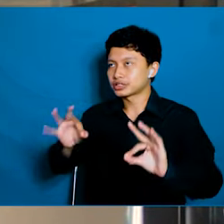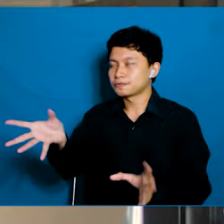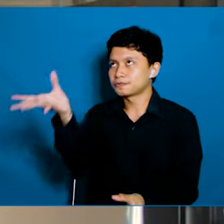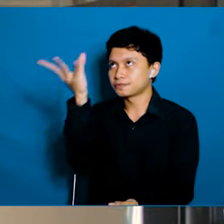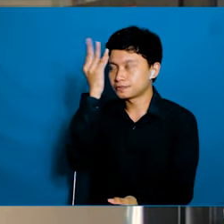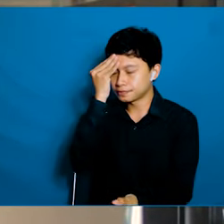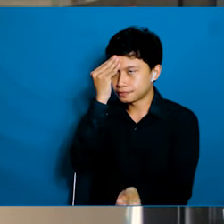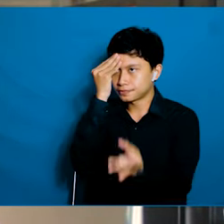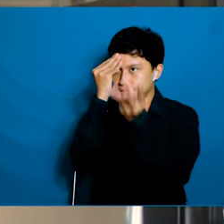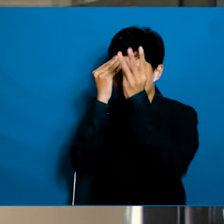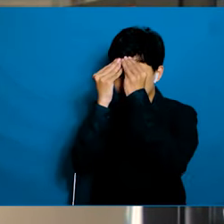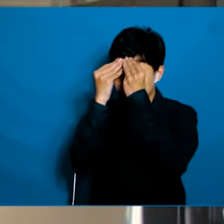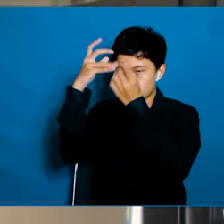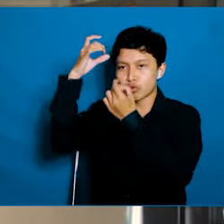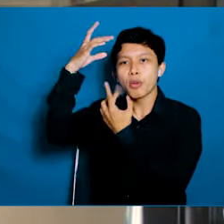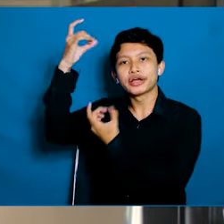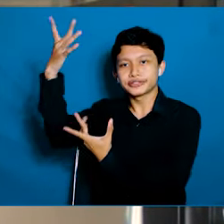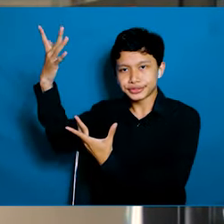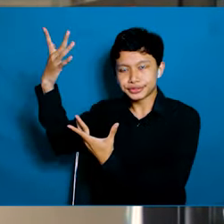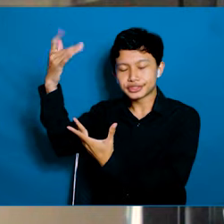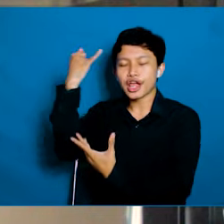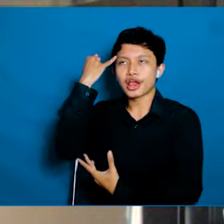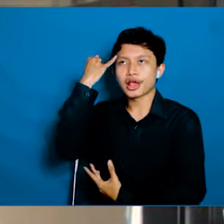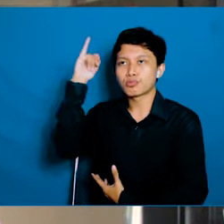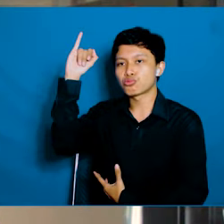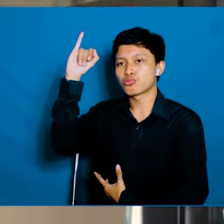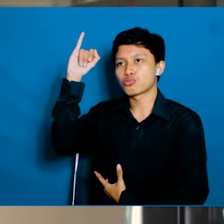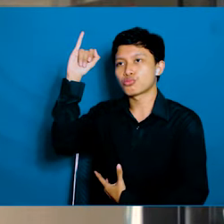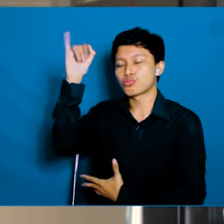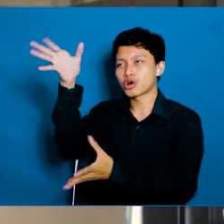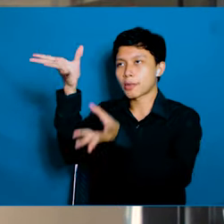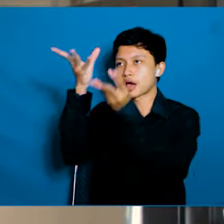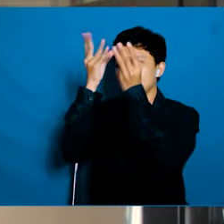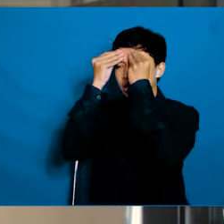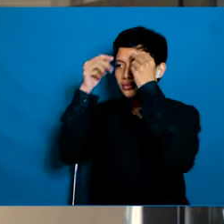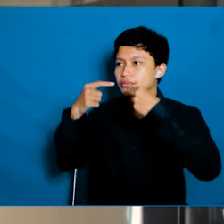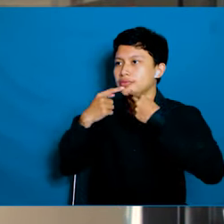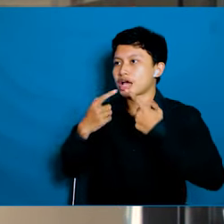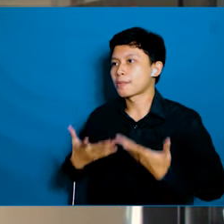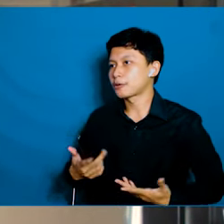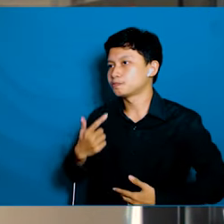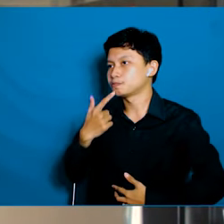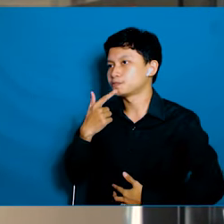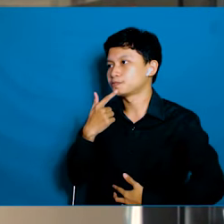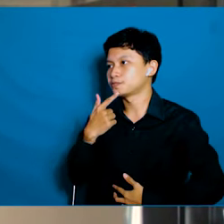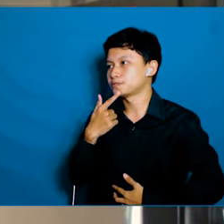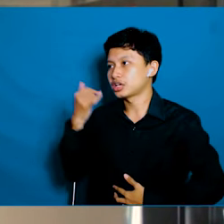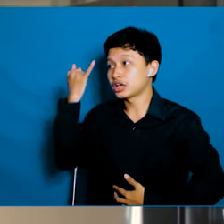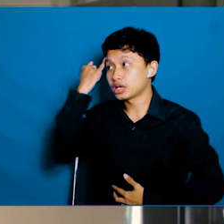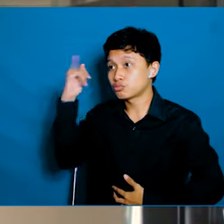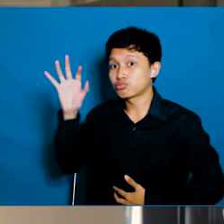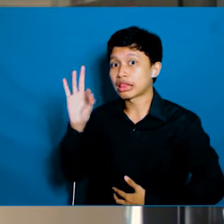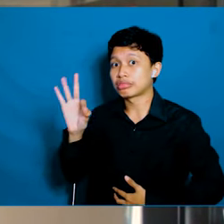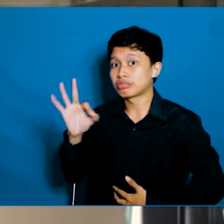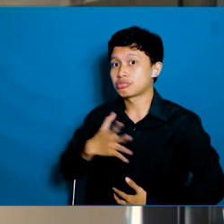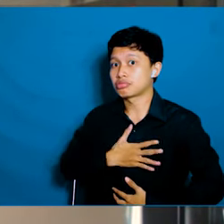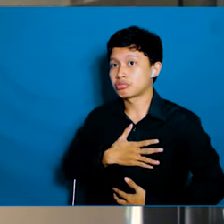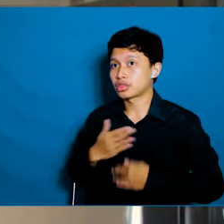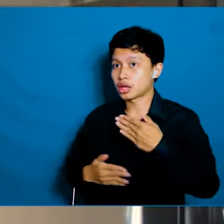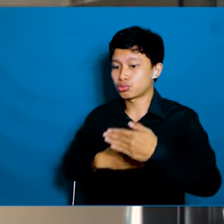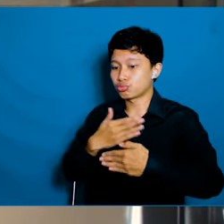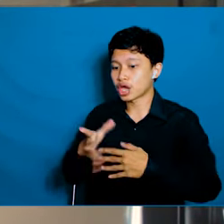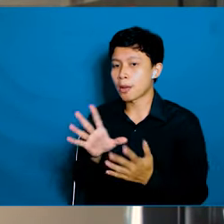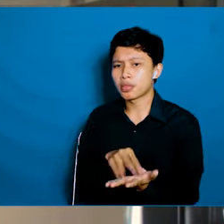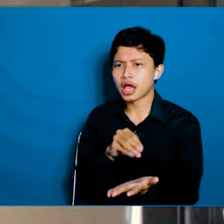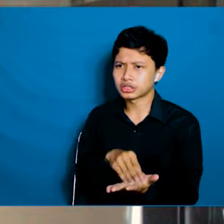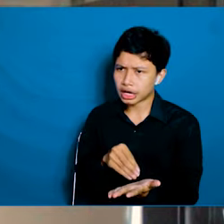mendapatkan informasi, kita akan mendapatkan pengetahuan, kita akan mendapatkan ilmu di situ ya.